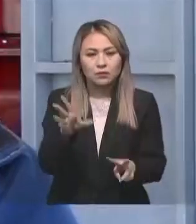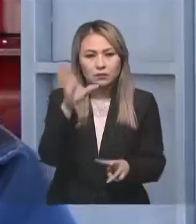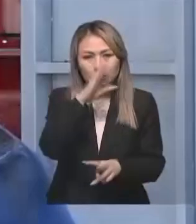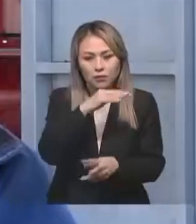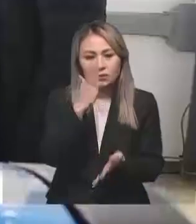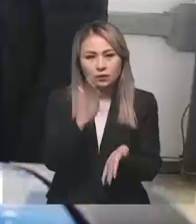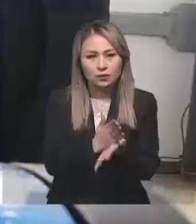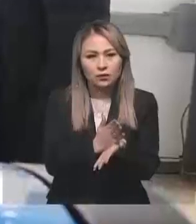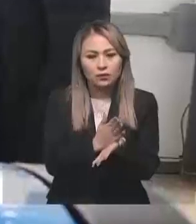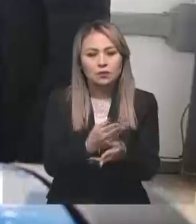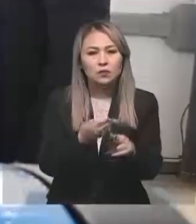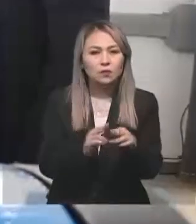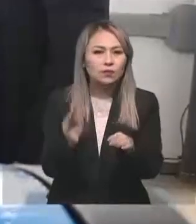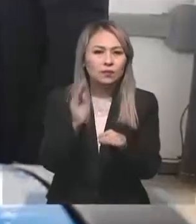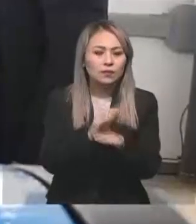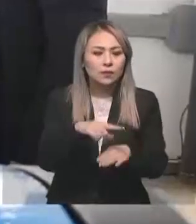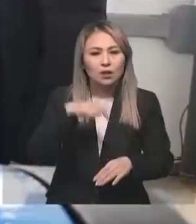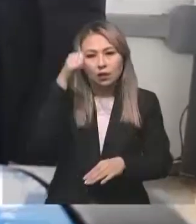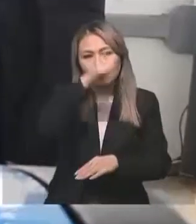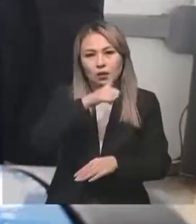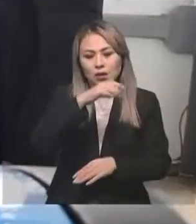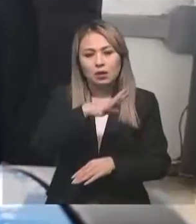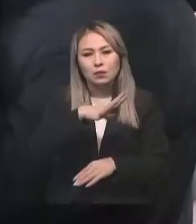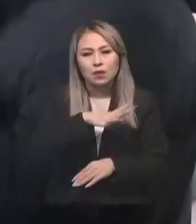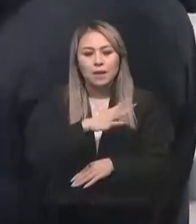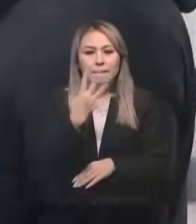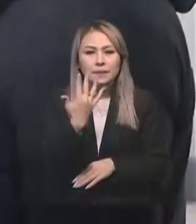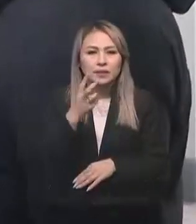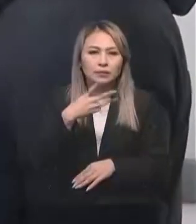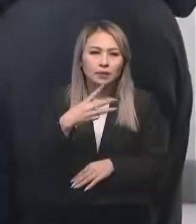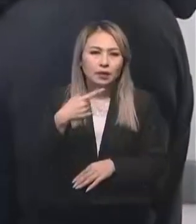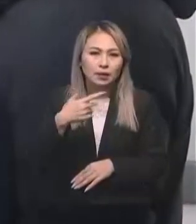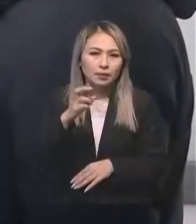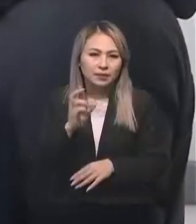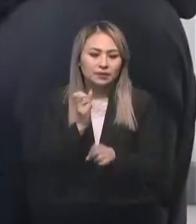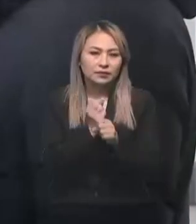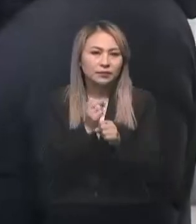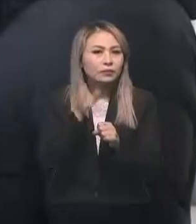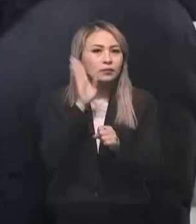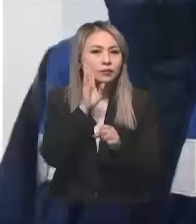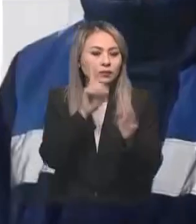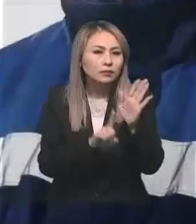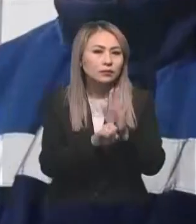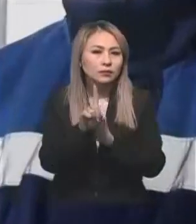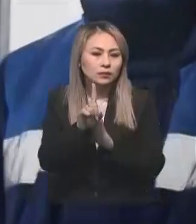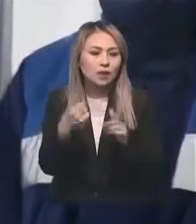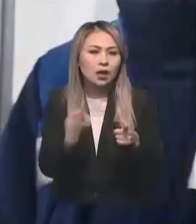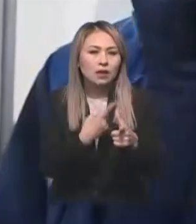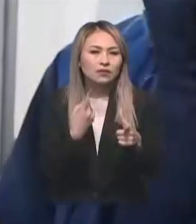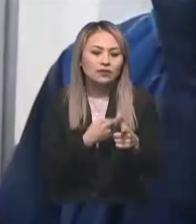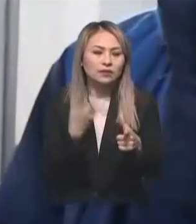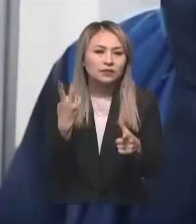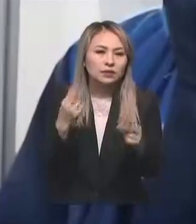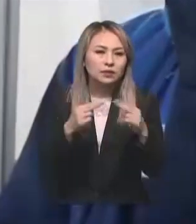өзімізге. Сондай ақ биыл номиналдық қуаты 5 мегаваттық үлкен қақпақ су электр станциясы салына бастайды. Аталған екі